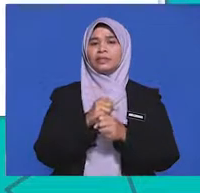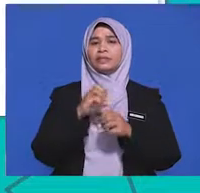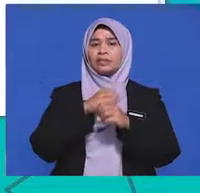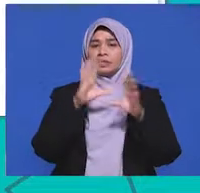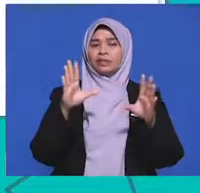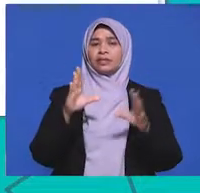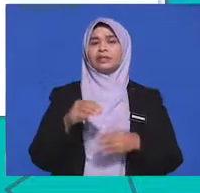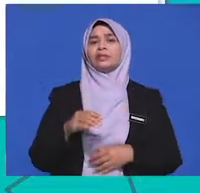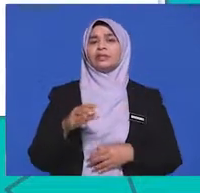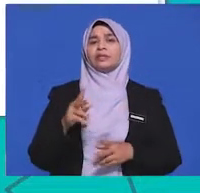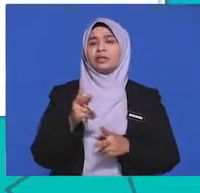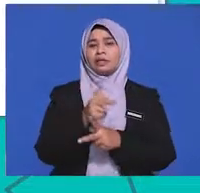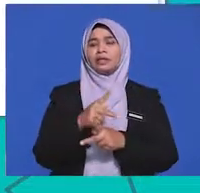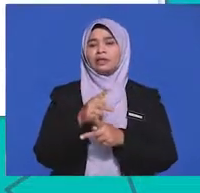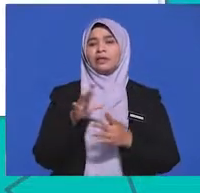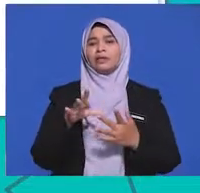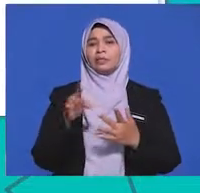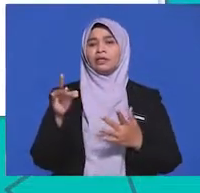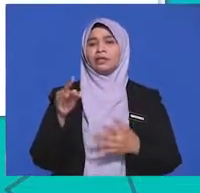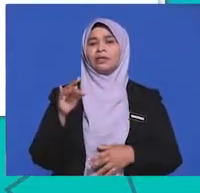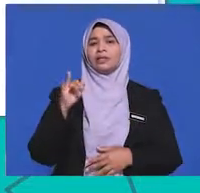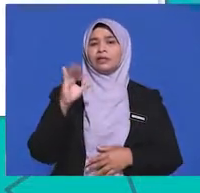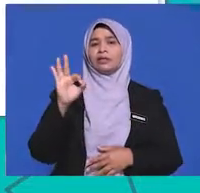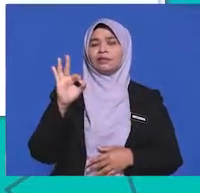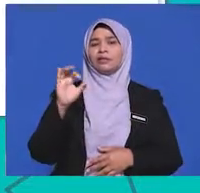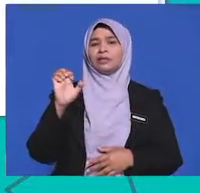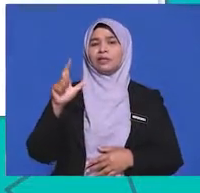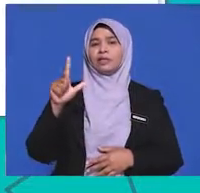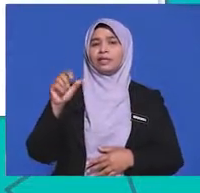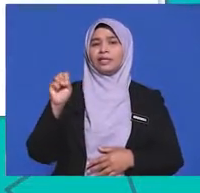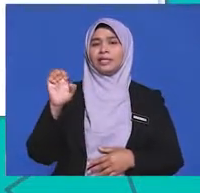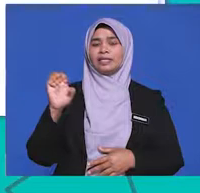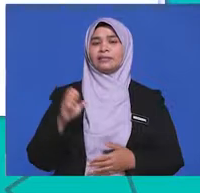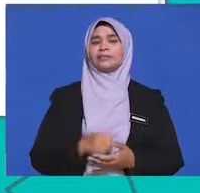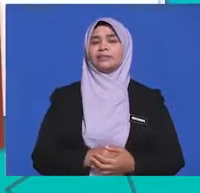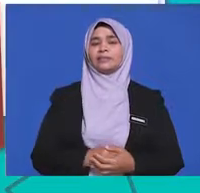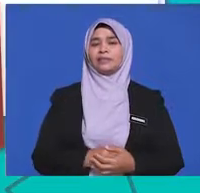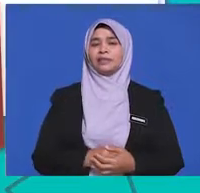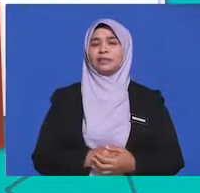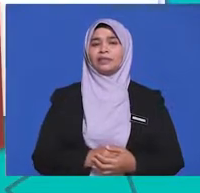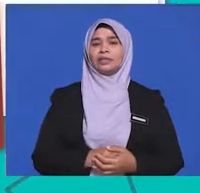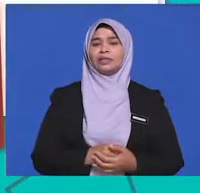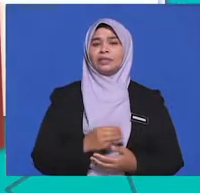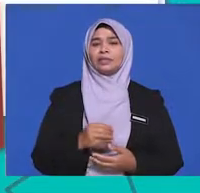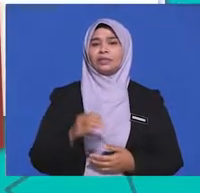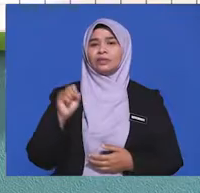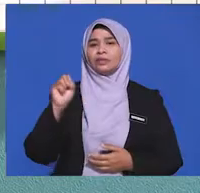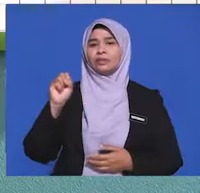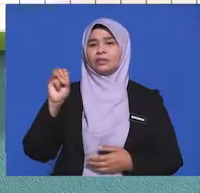aliran struktur kawalan pilihan if-else. Kedua, menerangkan aliran struktur kawalan switch